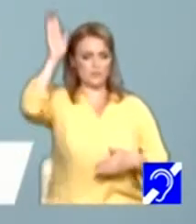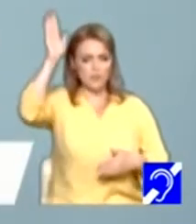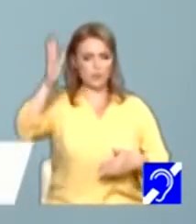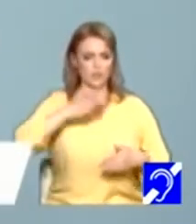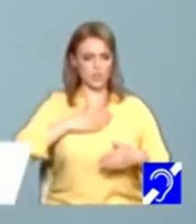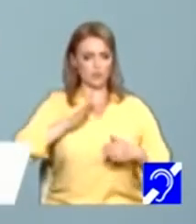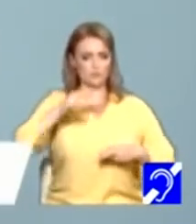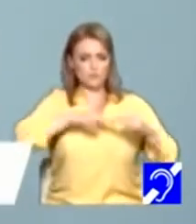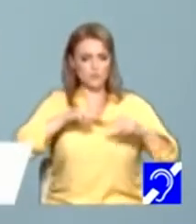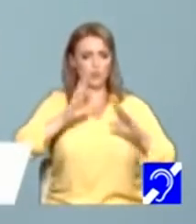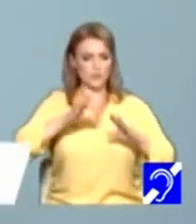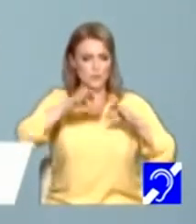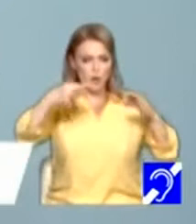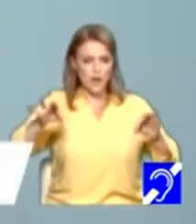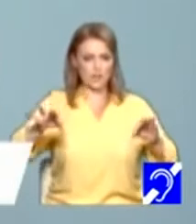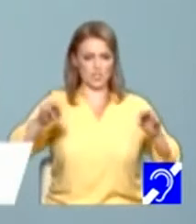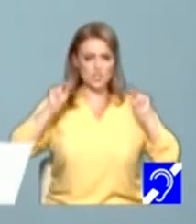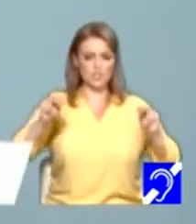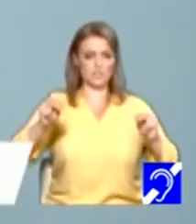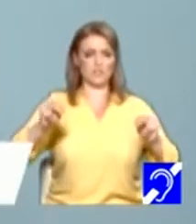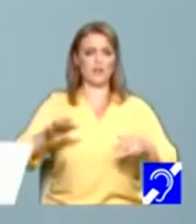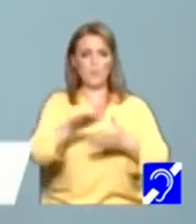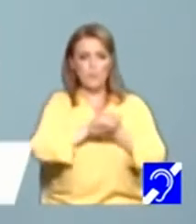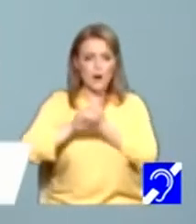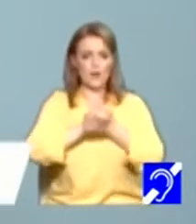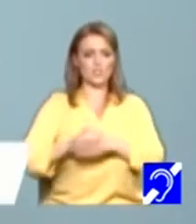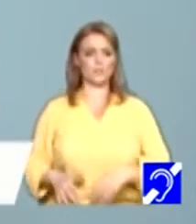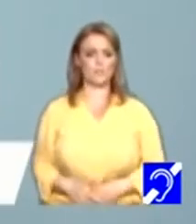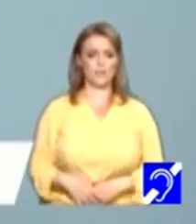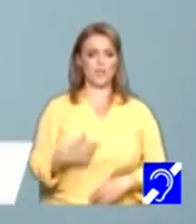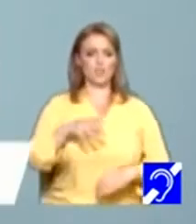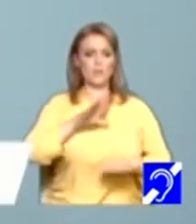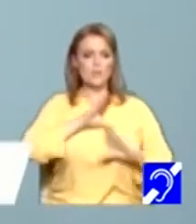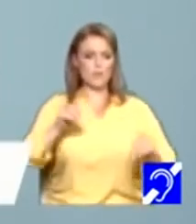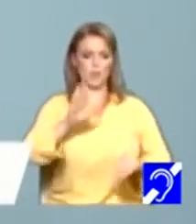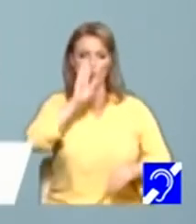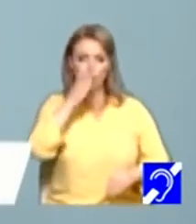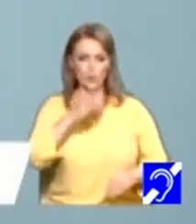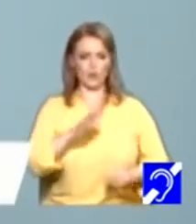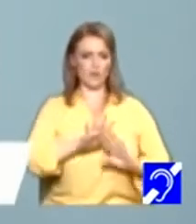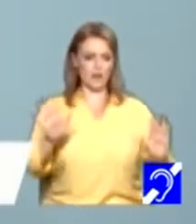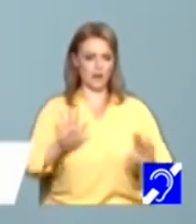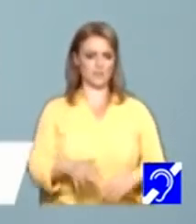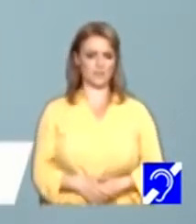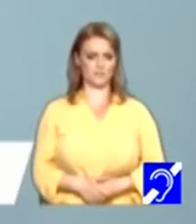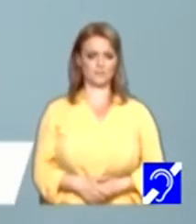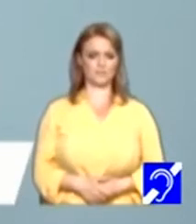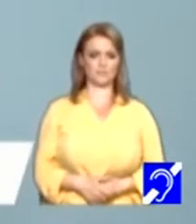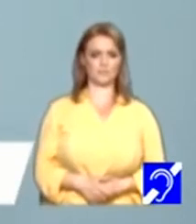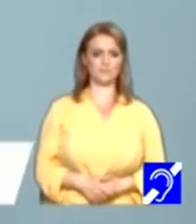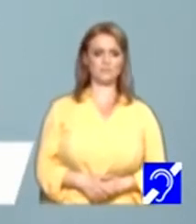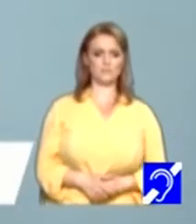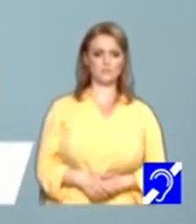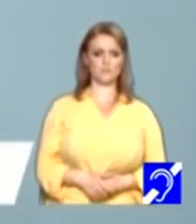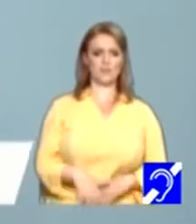democratic în care spiritele personale și ogorile personale să nu mai fie la baza unor decizii de